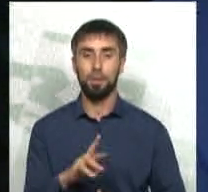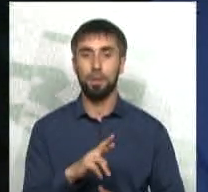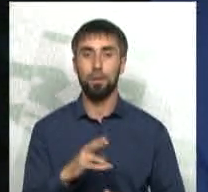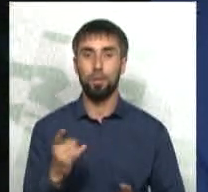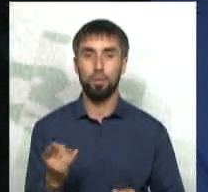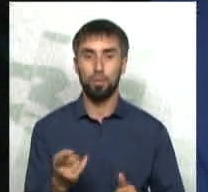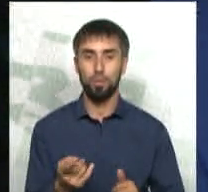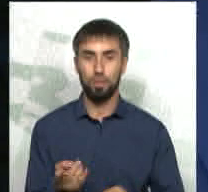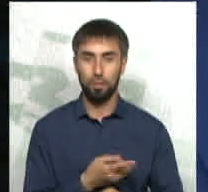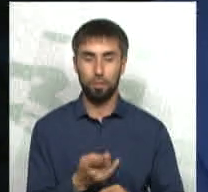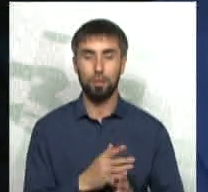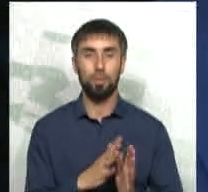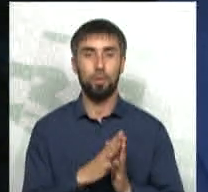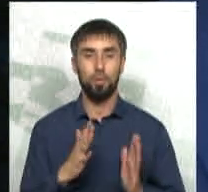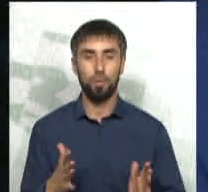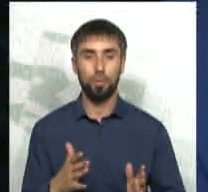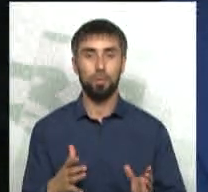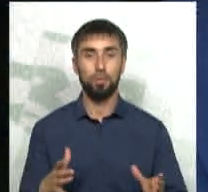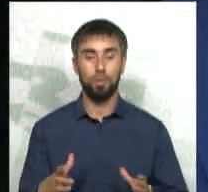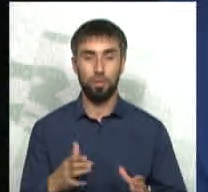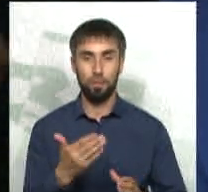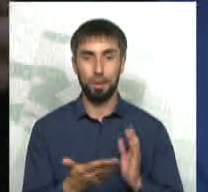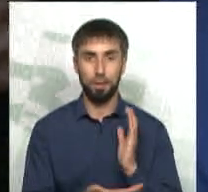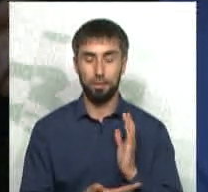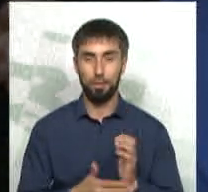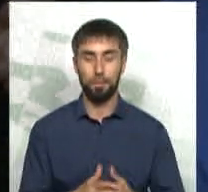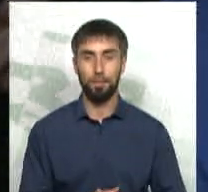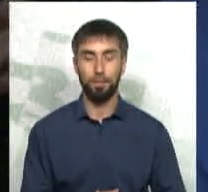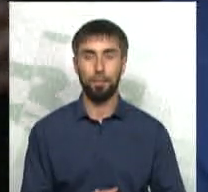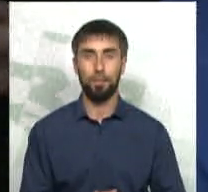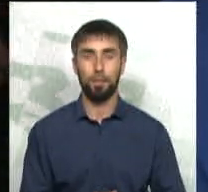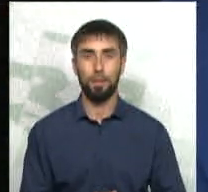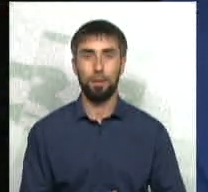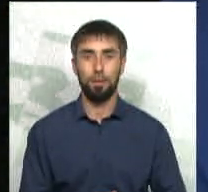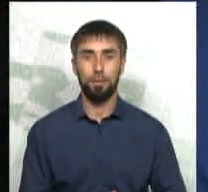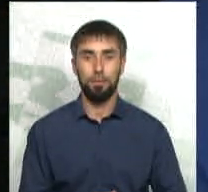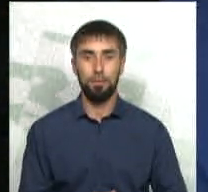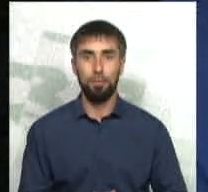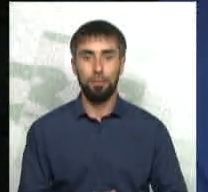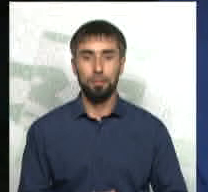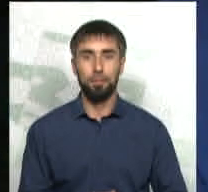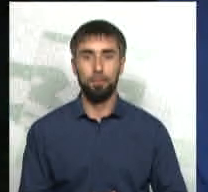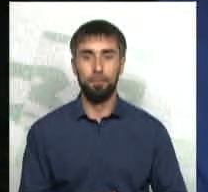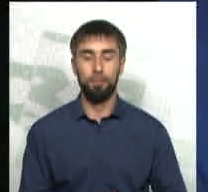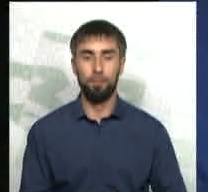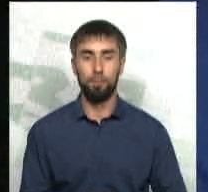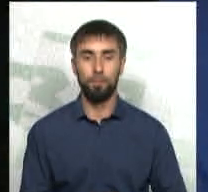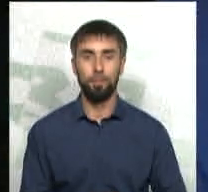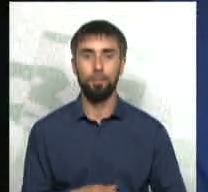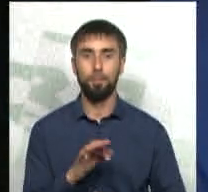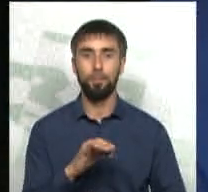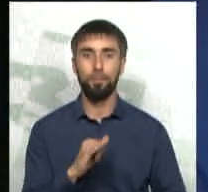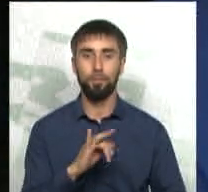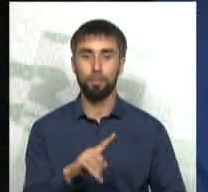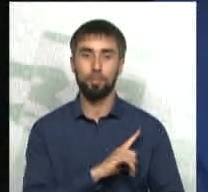рубки больших толстых деревьев, стволов. Ударная сила